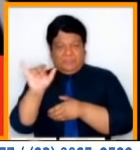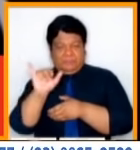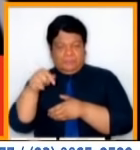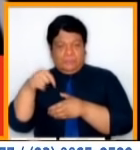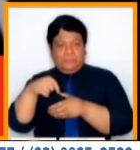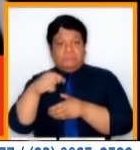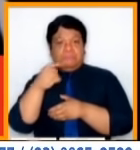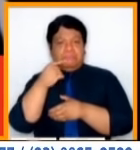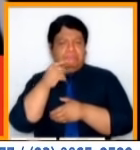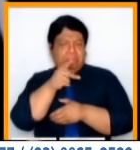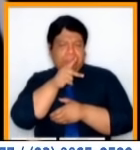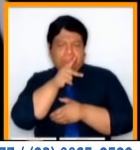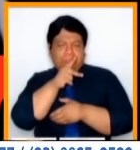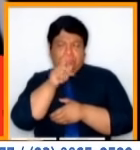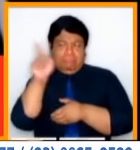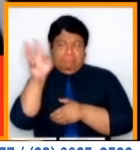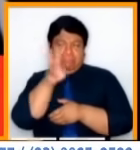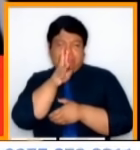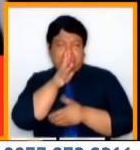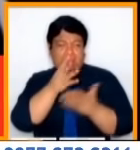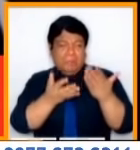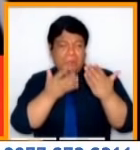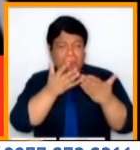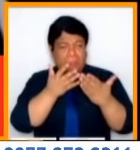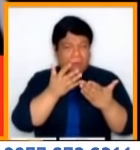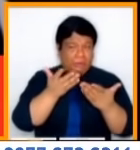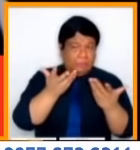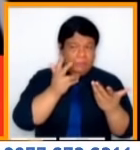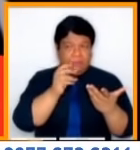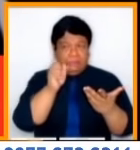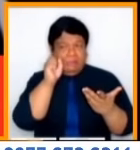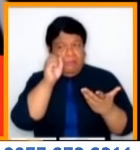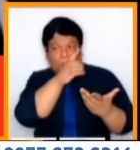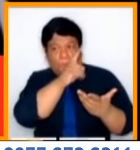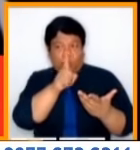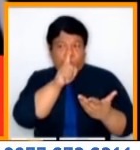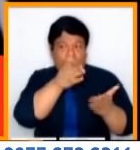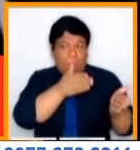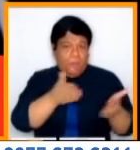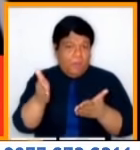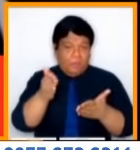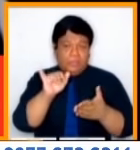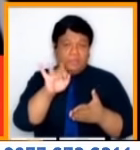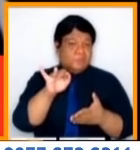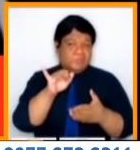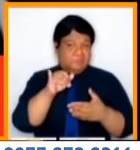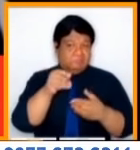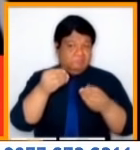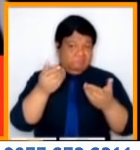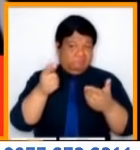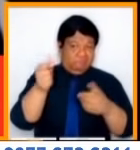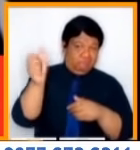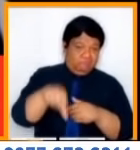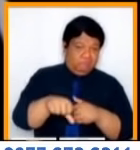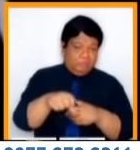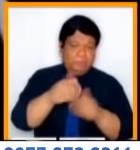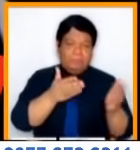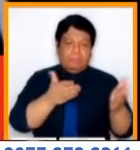nila. Pero kung hindi po talaga ubra ang plan A nila, plan B nila is to support another candidate na